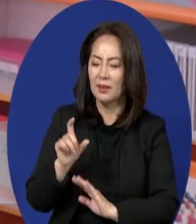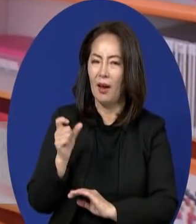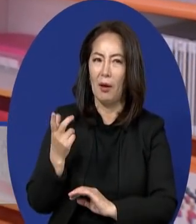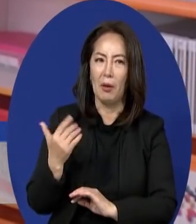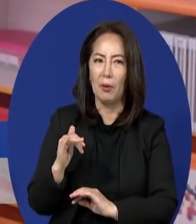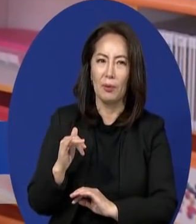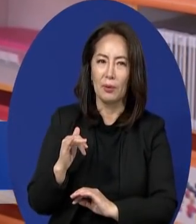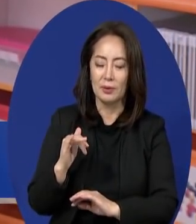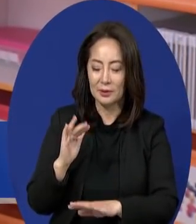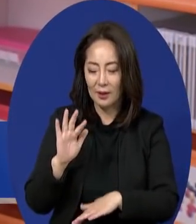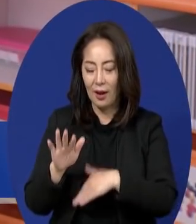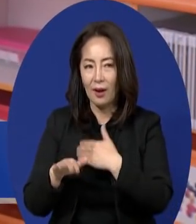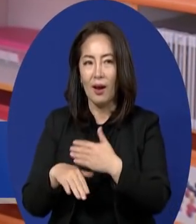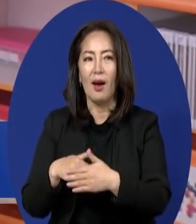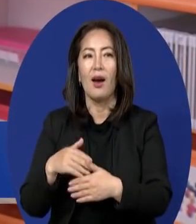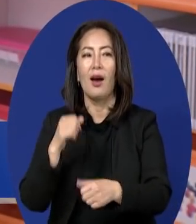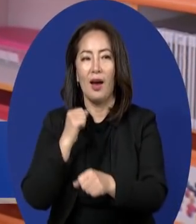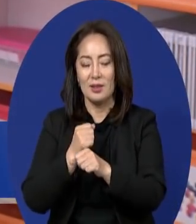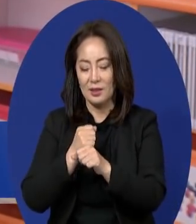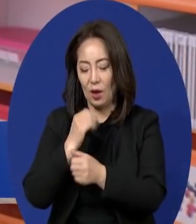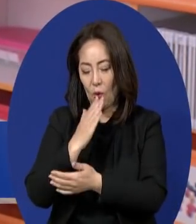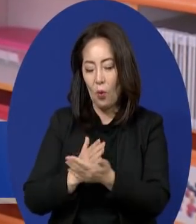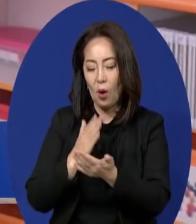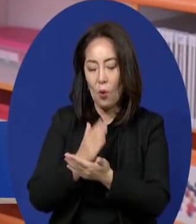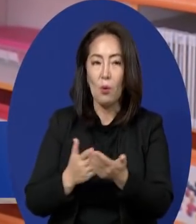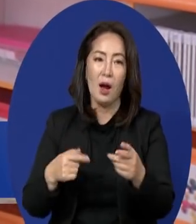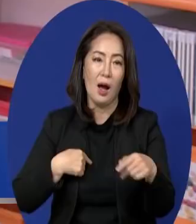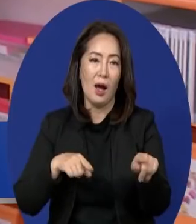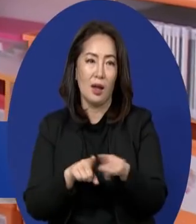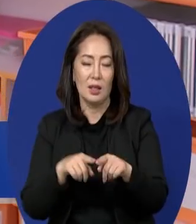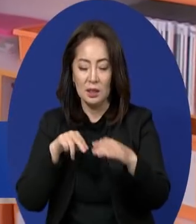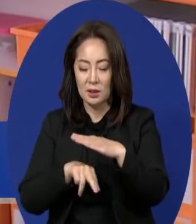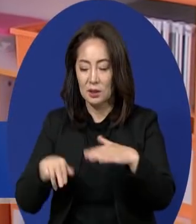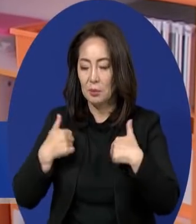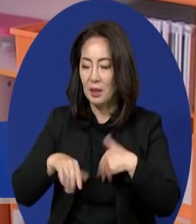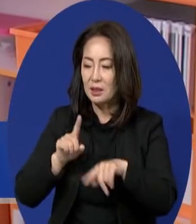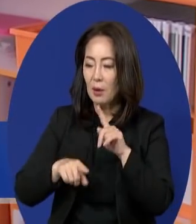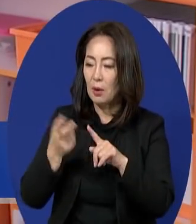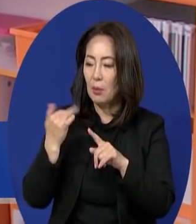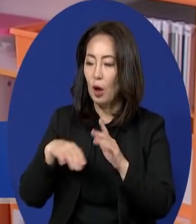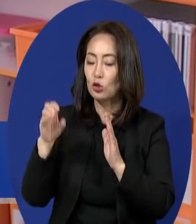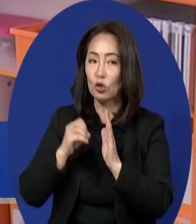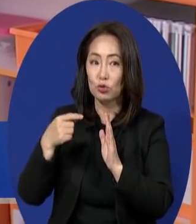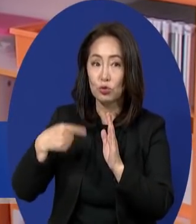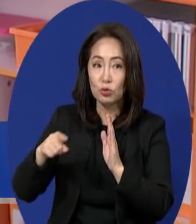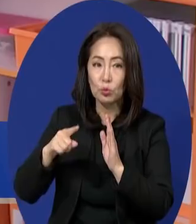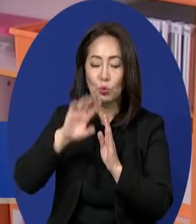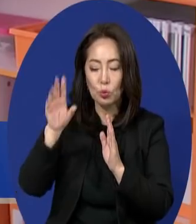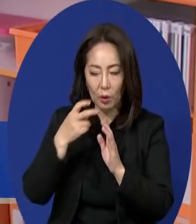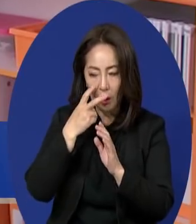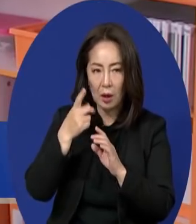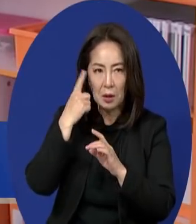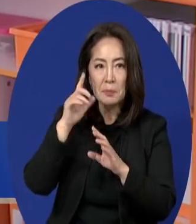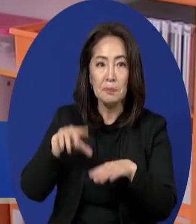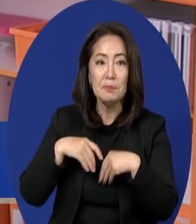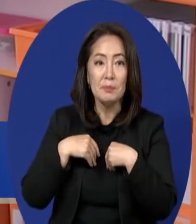рүүгээ ер нь олол яг л ажлыг хувааж хийх одоо нөгөө нэг яг л цэцэрлэгийн багш ямар явах хэвээ бүх чанарыг мэдэрдэг бас нь